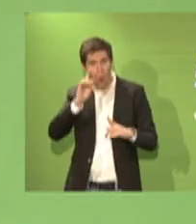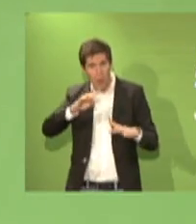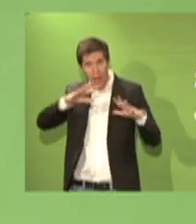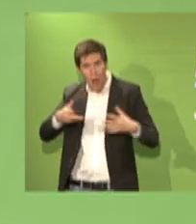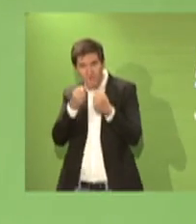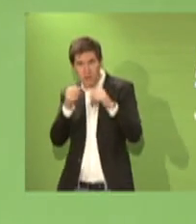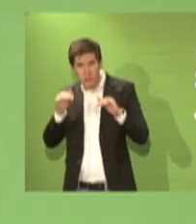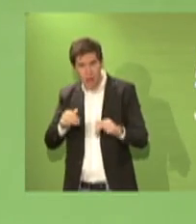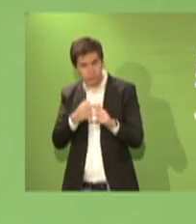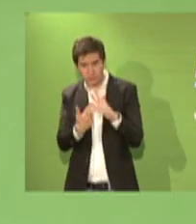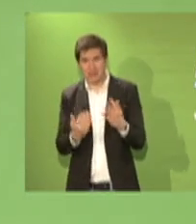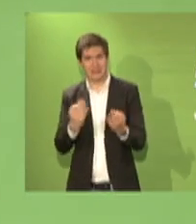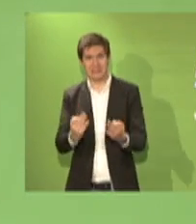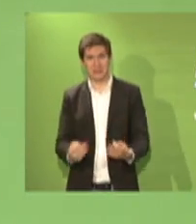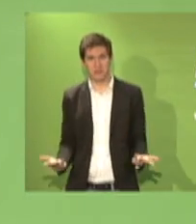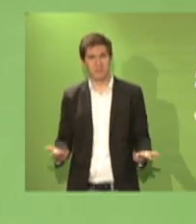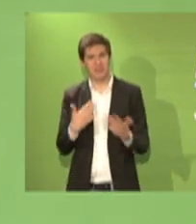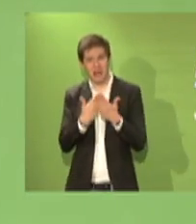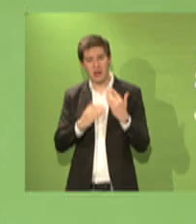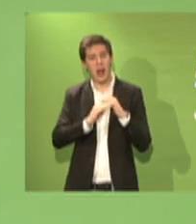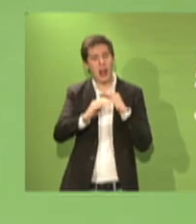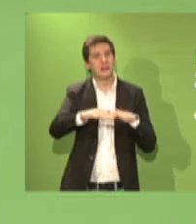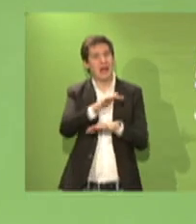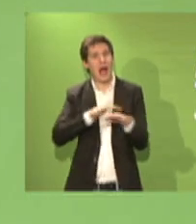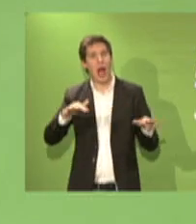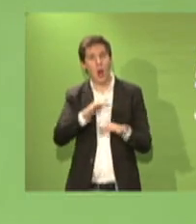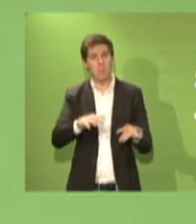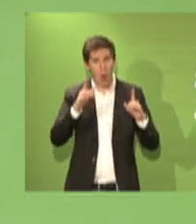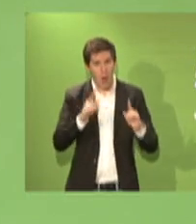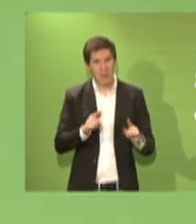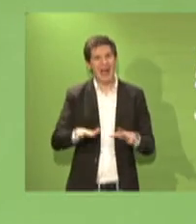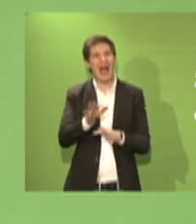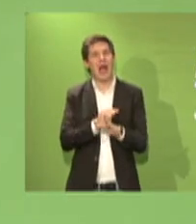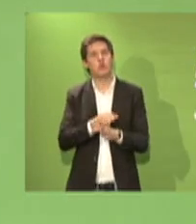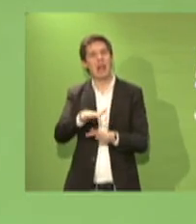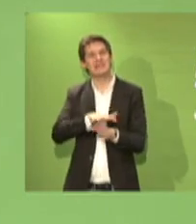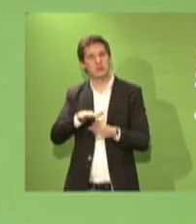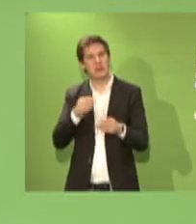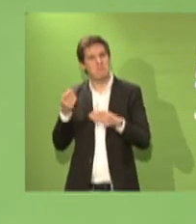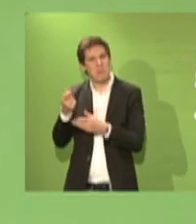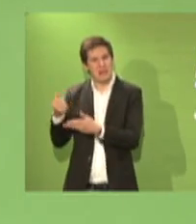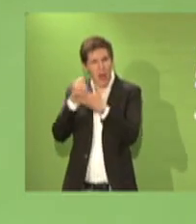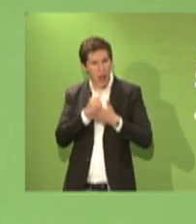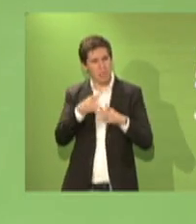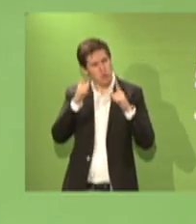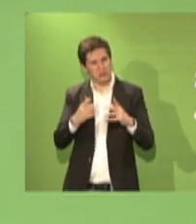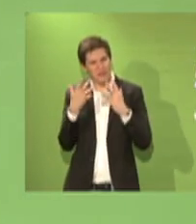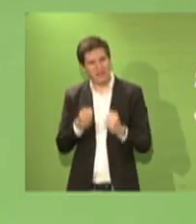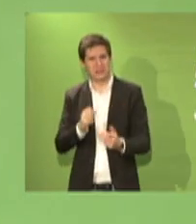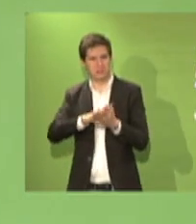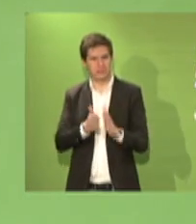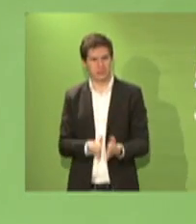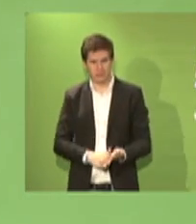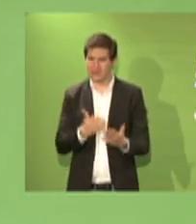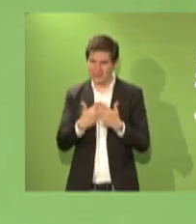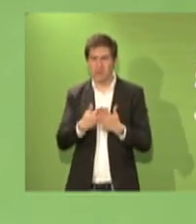wird. Für die zukünftige Versorgung im ländlichen Raum ist die Zukunft der Regionalisierungsmittel ganz wichtig. Das würde ich euch gerne noch mit auf den Weg geben, also insbesondere